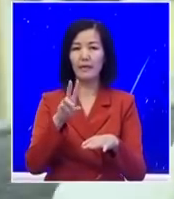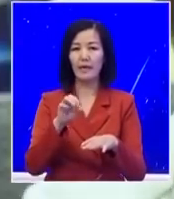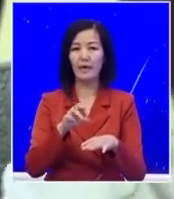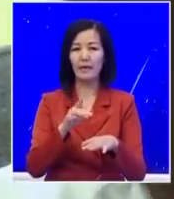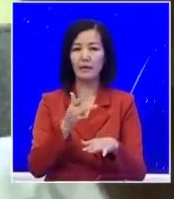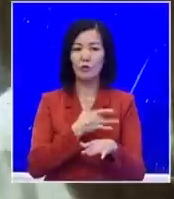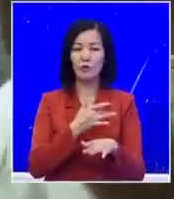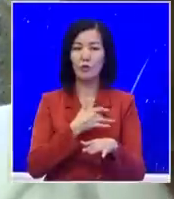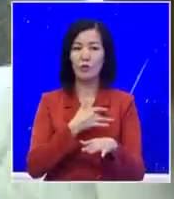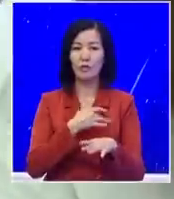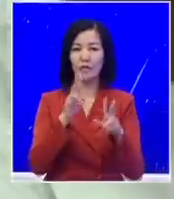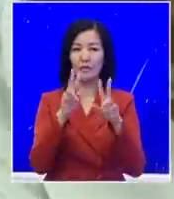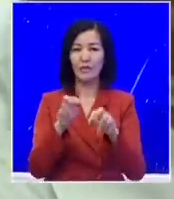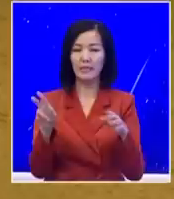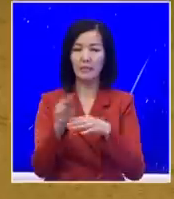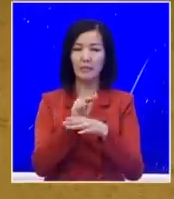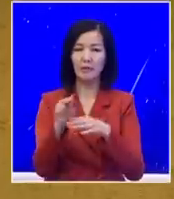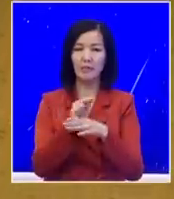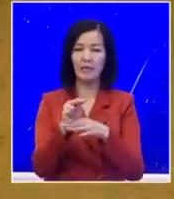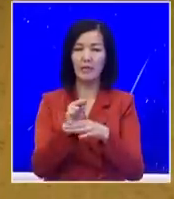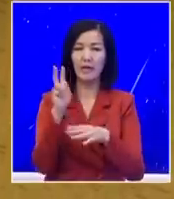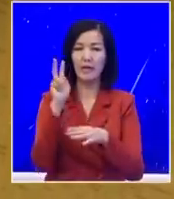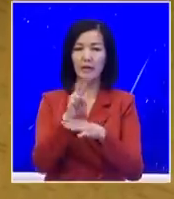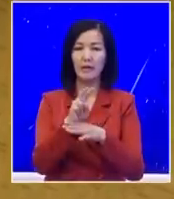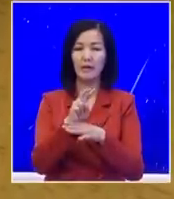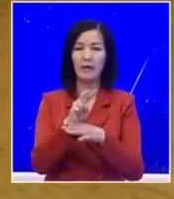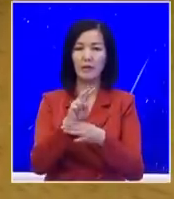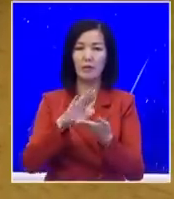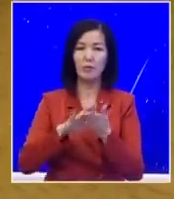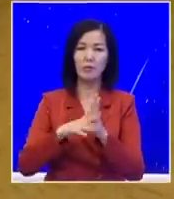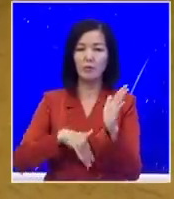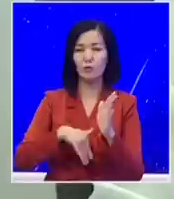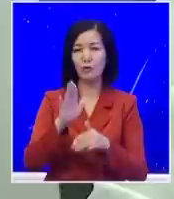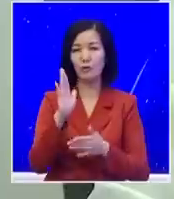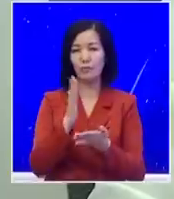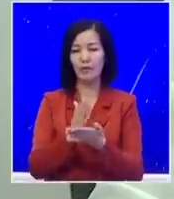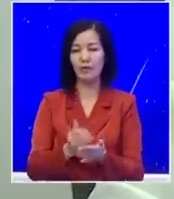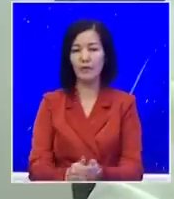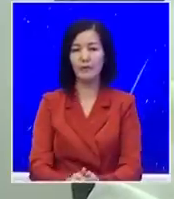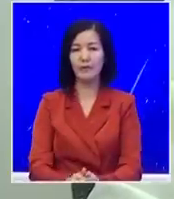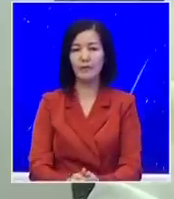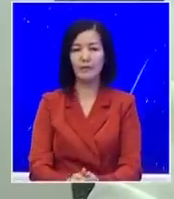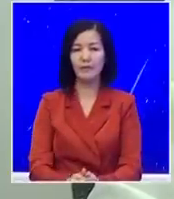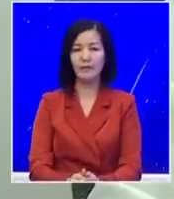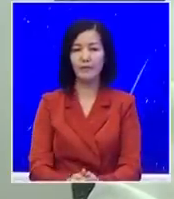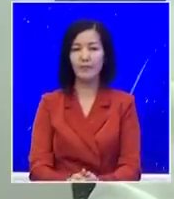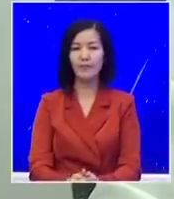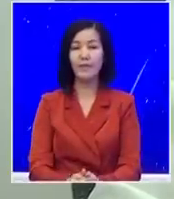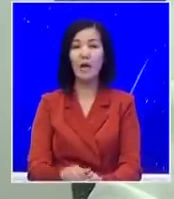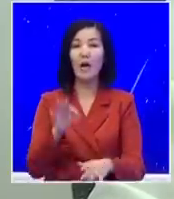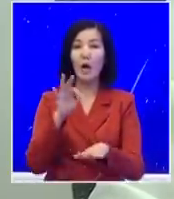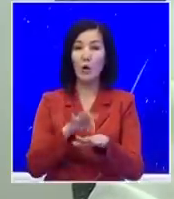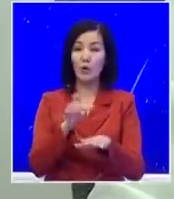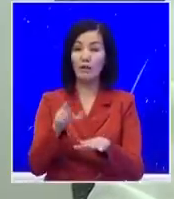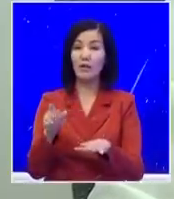Кардиолог. Қабылдауына келушілер де көп. Пациенттер үшін барлық жағдай жасалған. Приходят, наблюдаются. Пациенттер бізге